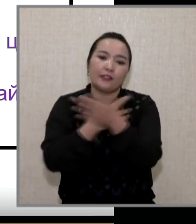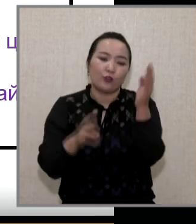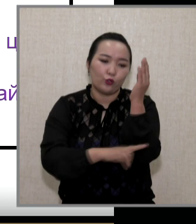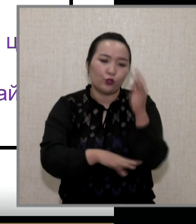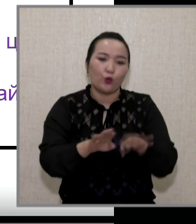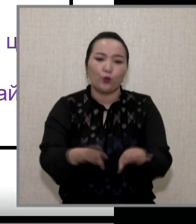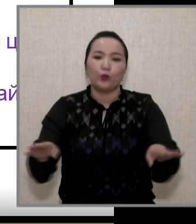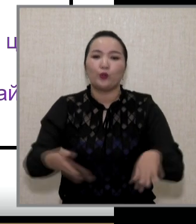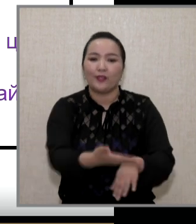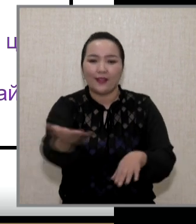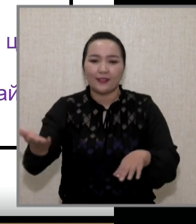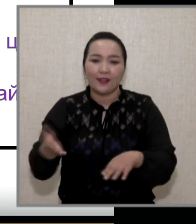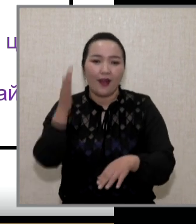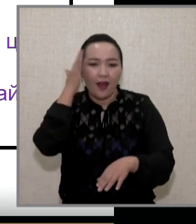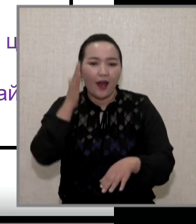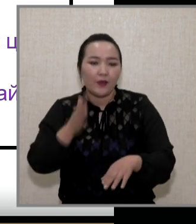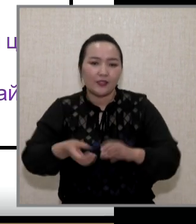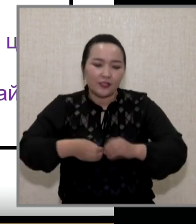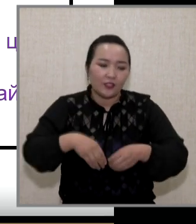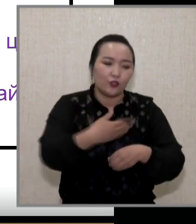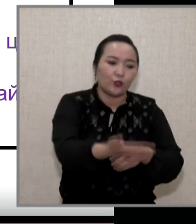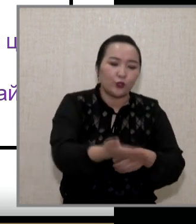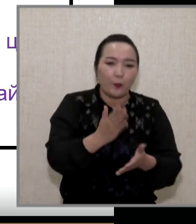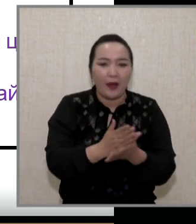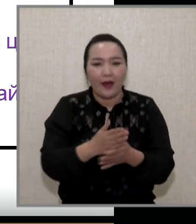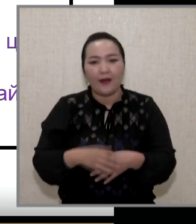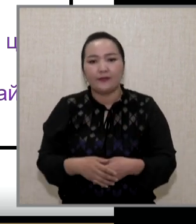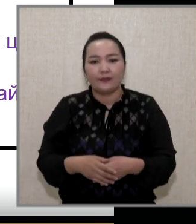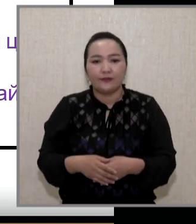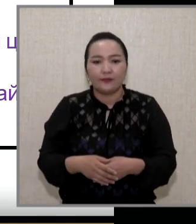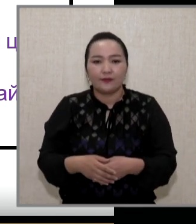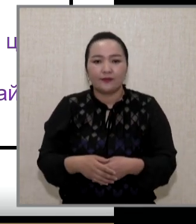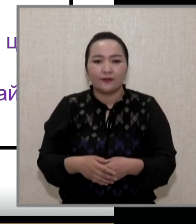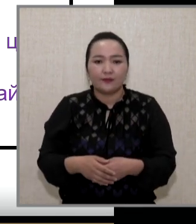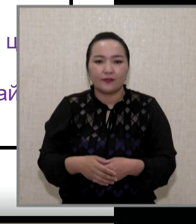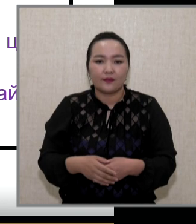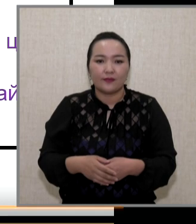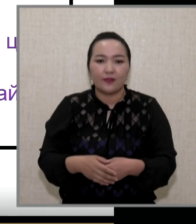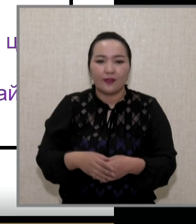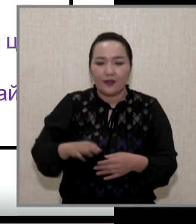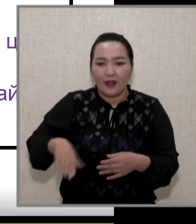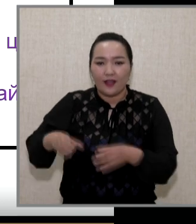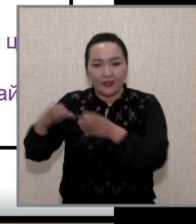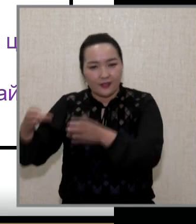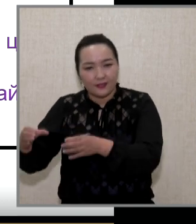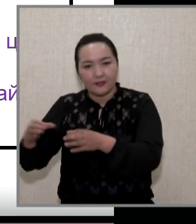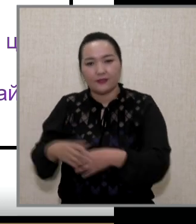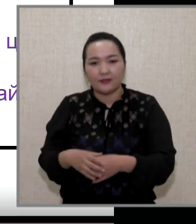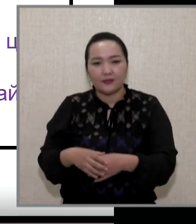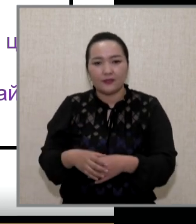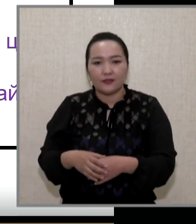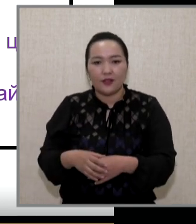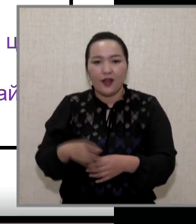цай чанж өгдөг байхаа. За амтан ямар байдаг вэ гэдгийг хүүхдүүд маань бас мэдэж байгаа байх. За харин дараагийн эсхэмэнд бол бид